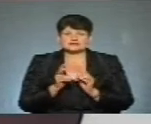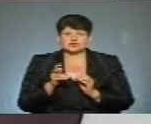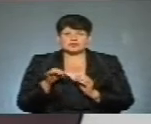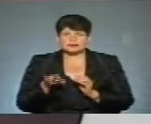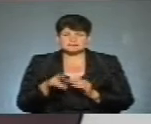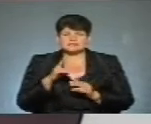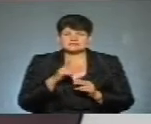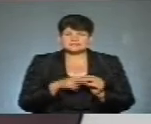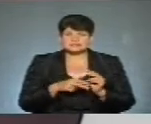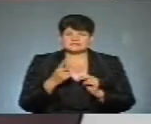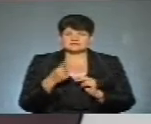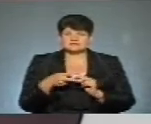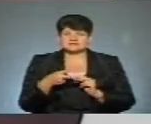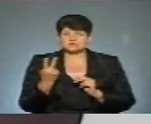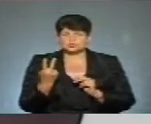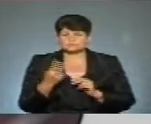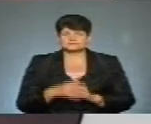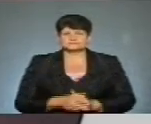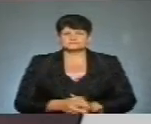а закінчилася 22-го.